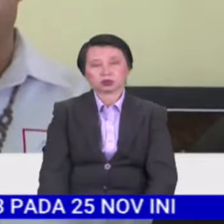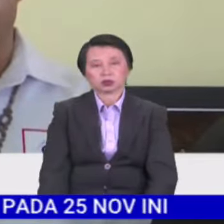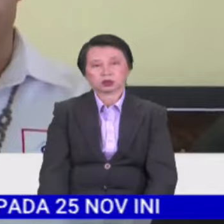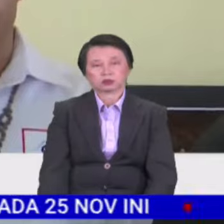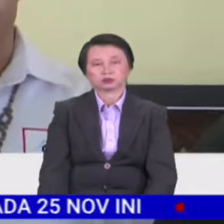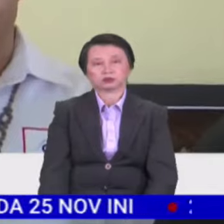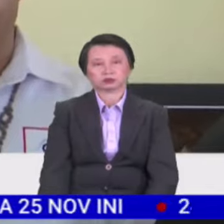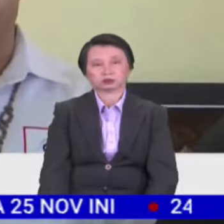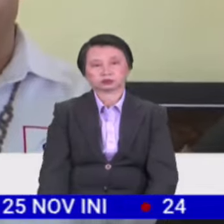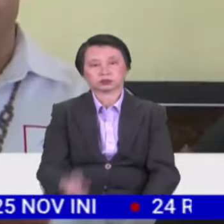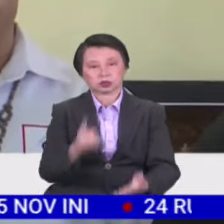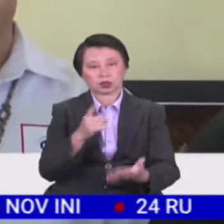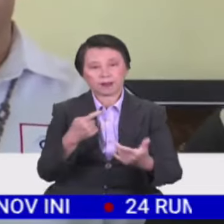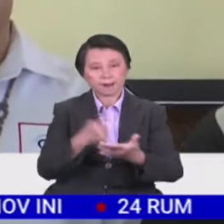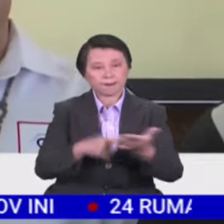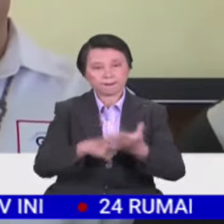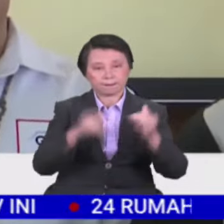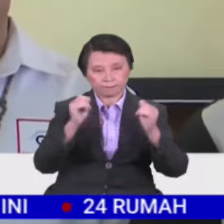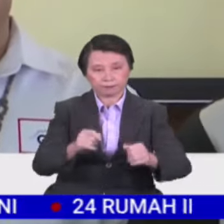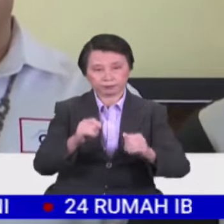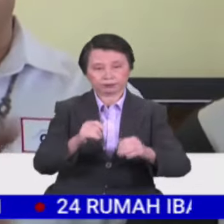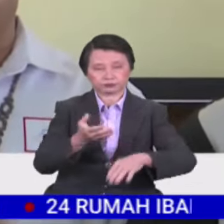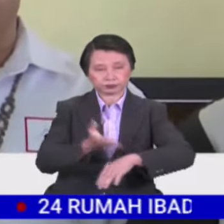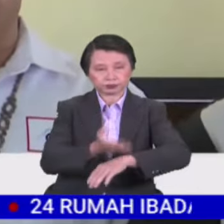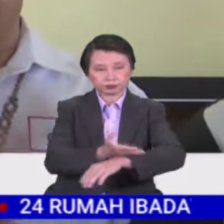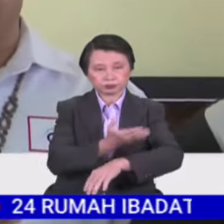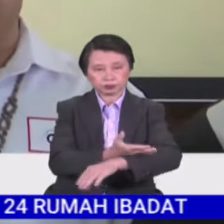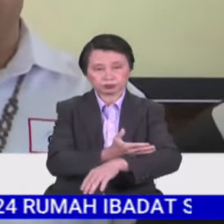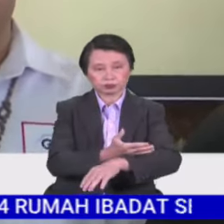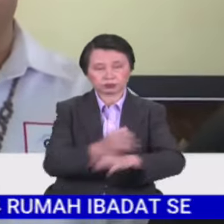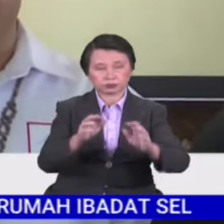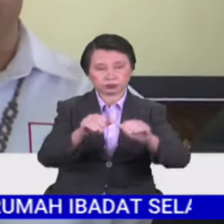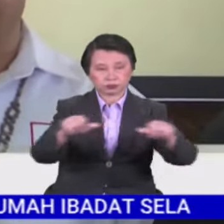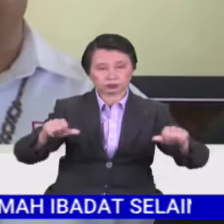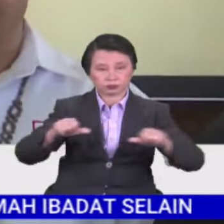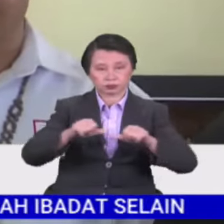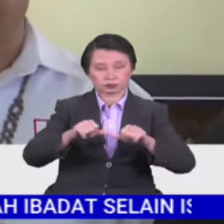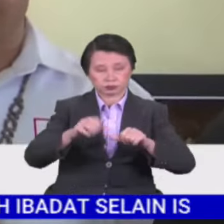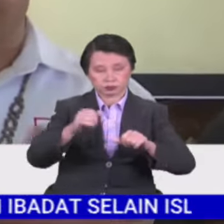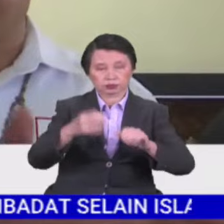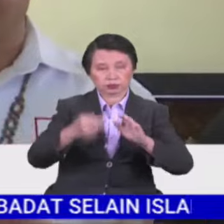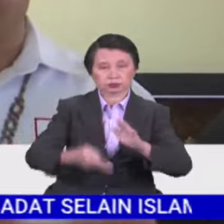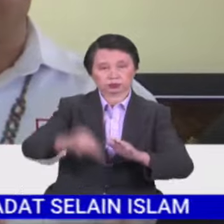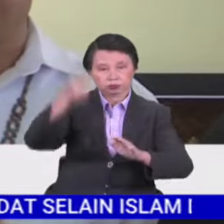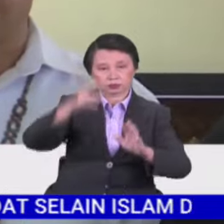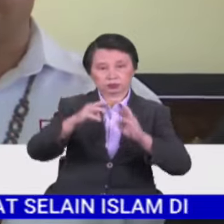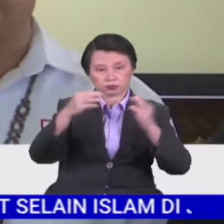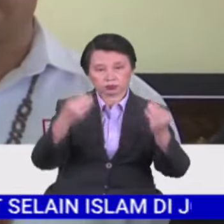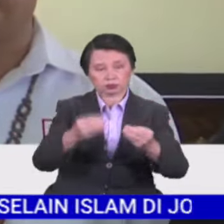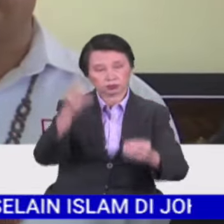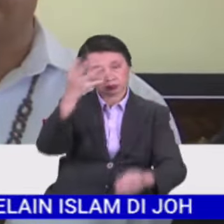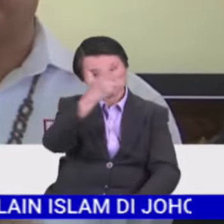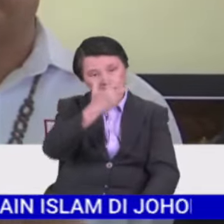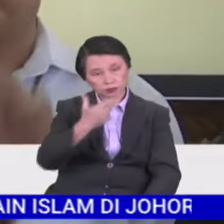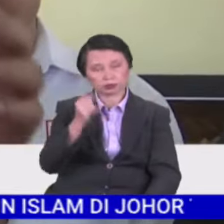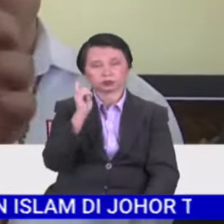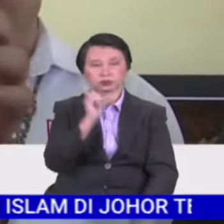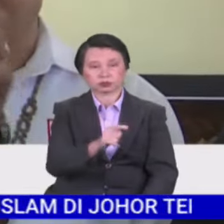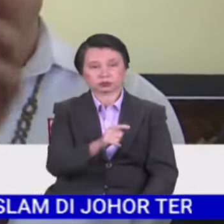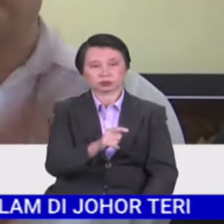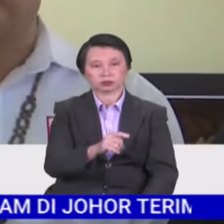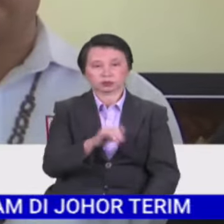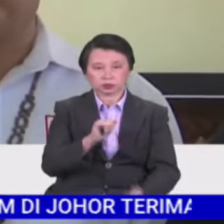develop that area into a high-end, a prime tourist destination dengan kecantikan yang ada itu. It's